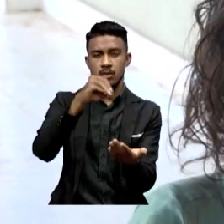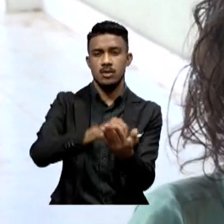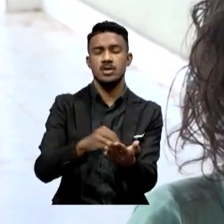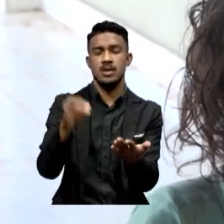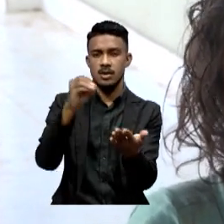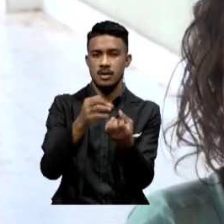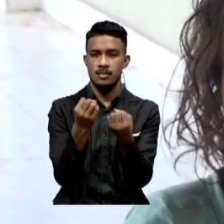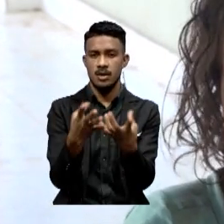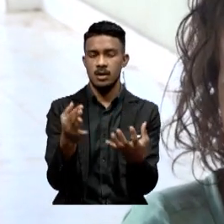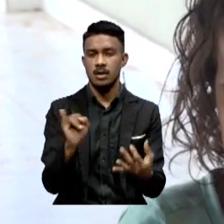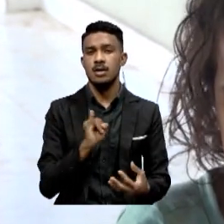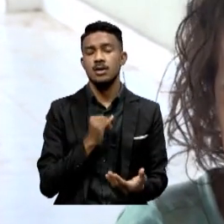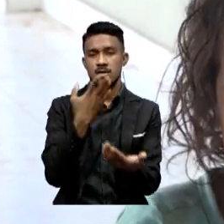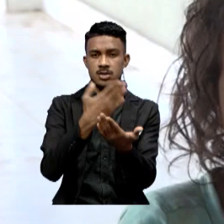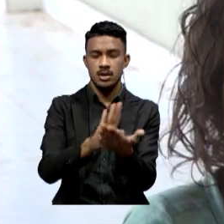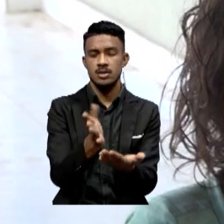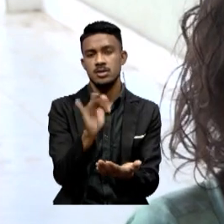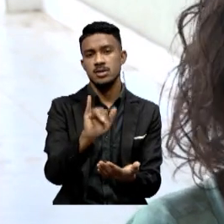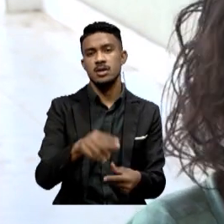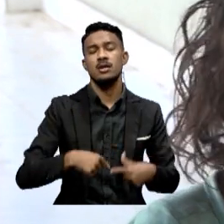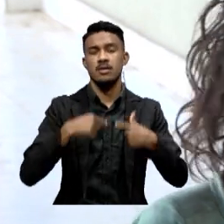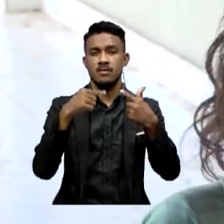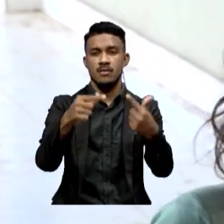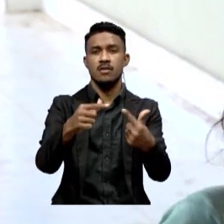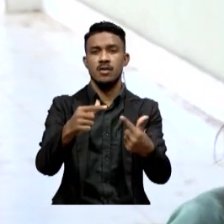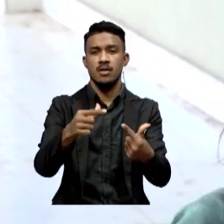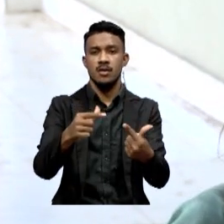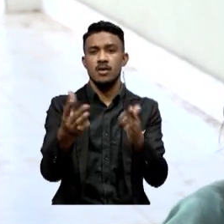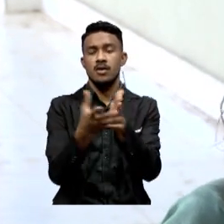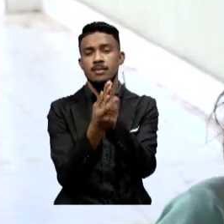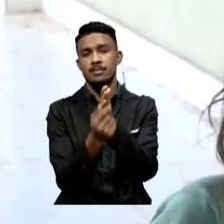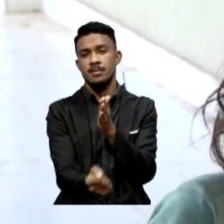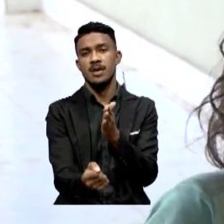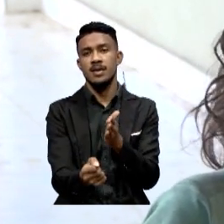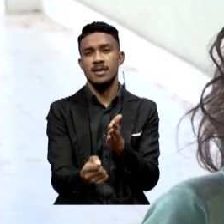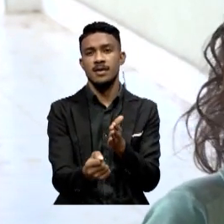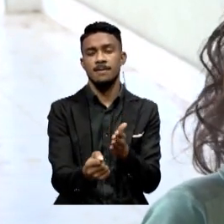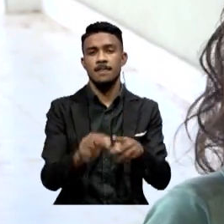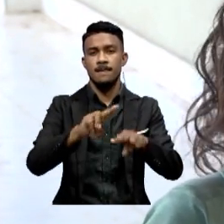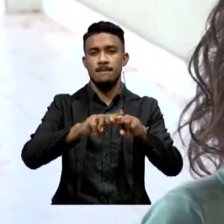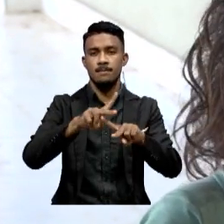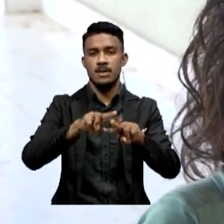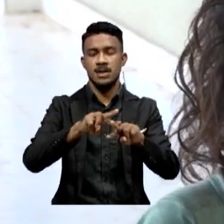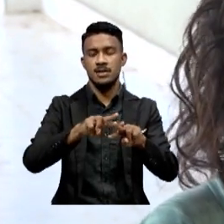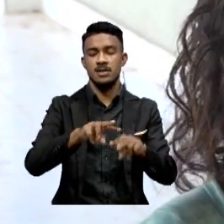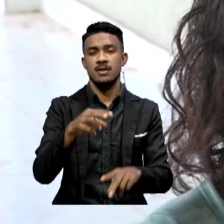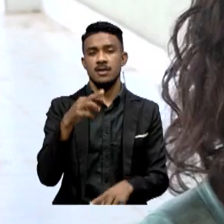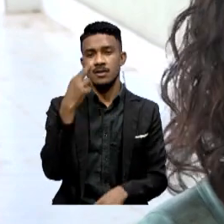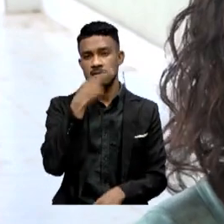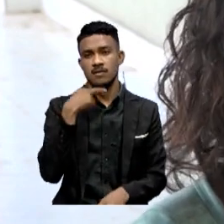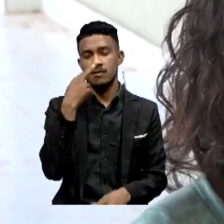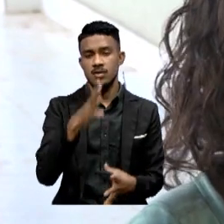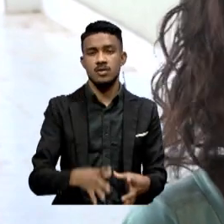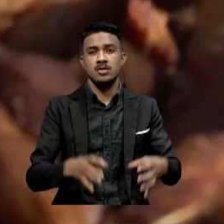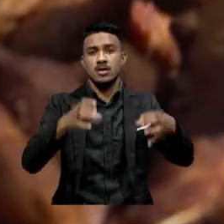ita vot sira. Ne sira fo mina. Masin, fos, karoni, dah hari